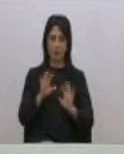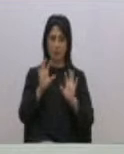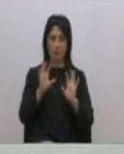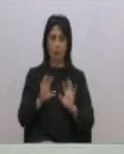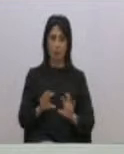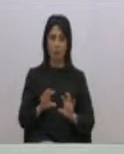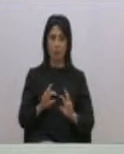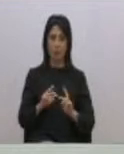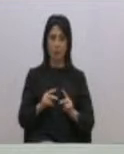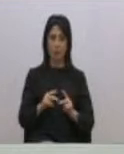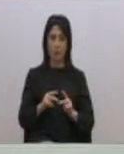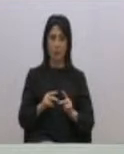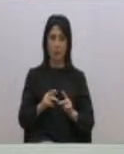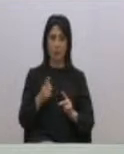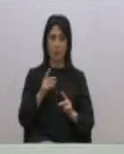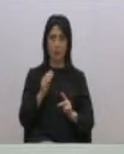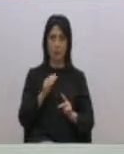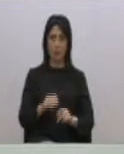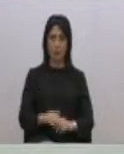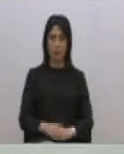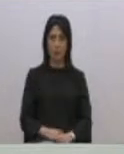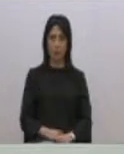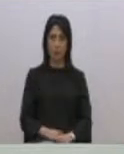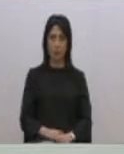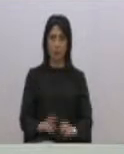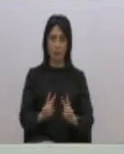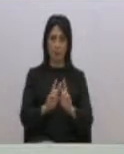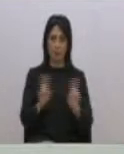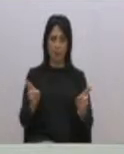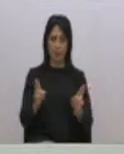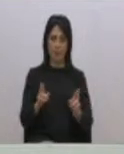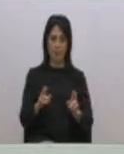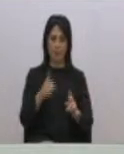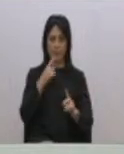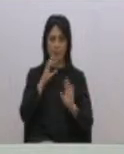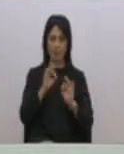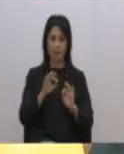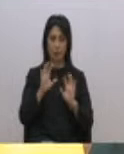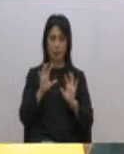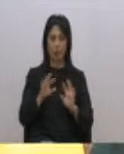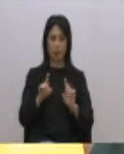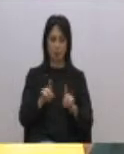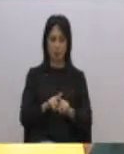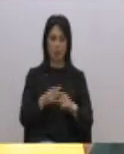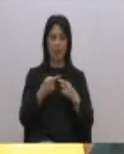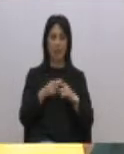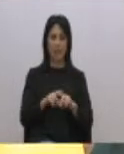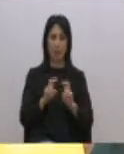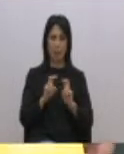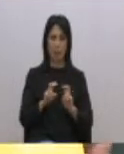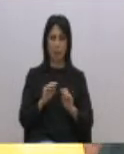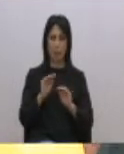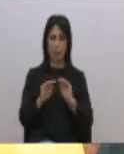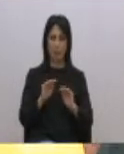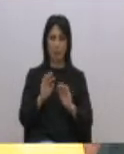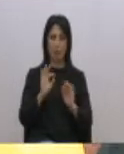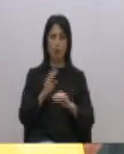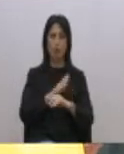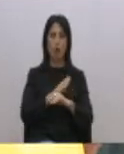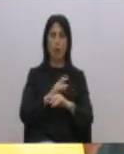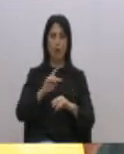კოდექსში ცვლილება პირველ მოსმენით. ანალოგიურად სისხლის სამართლის საპროცესო კოდექსშიც მითითებითი ნორმები